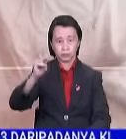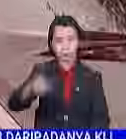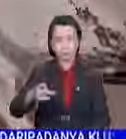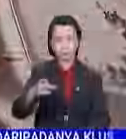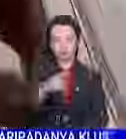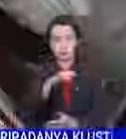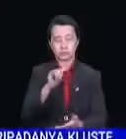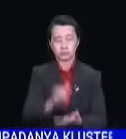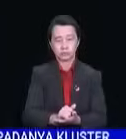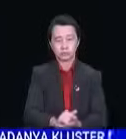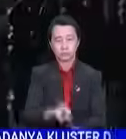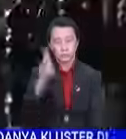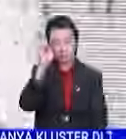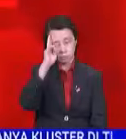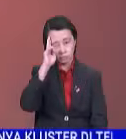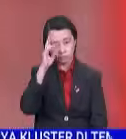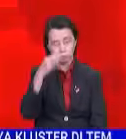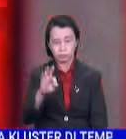diganti